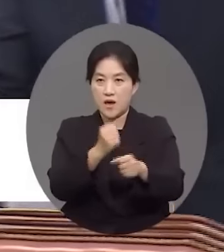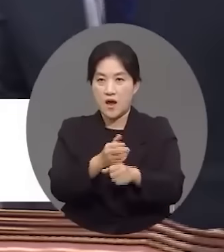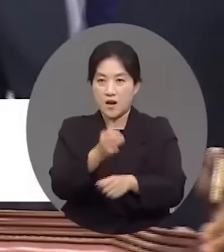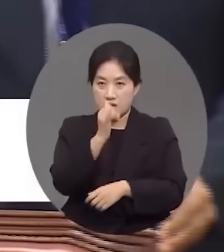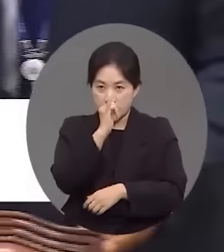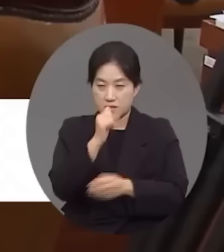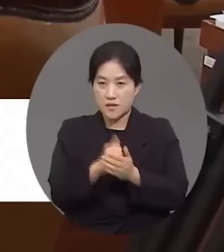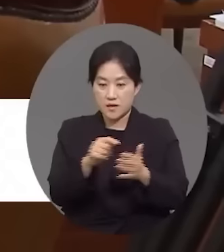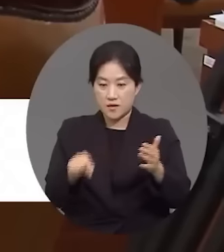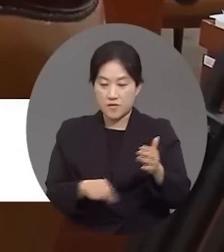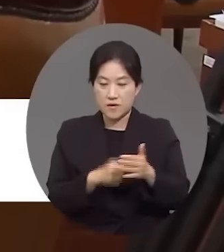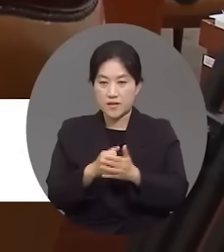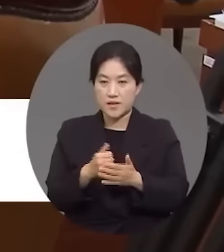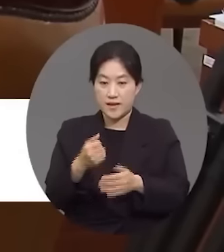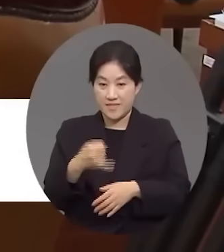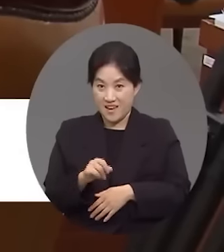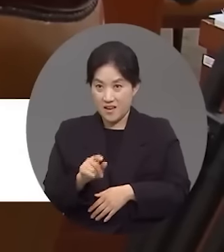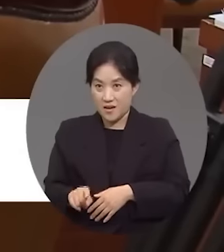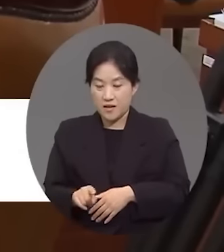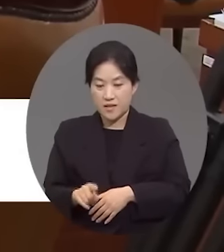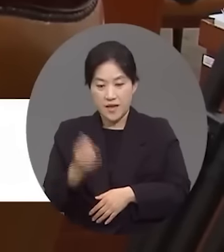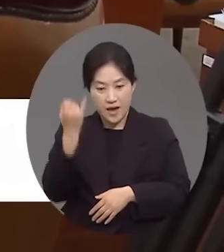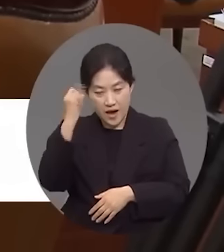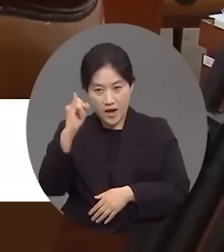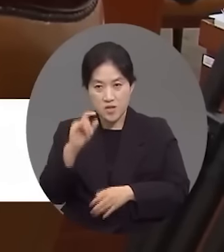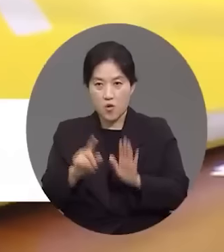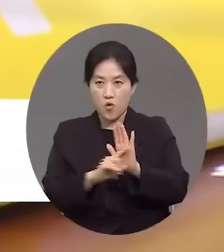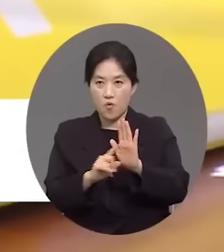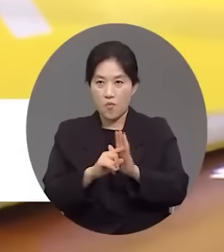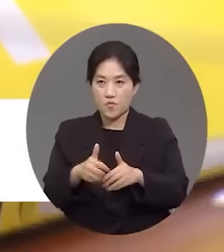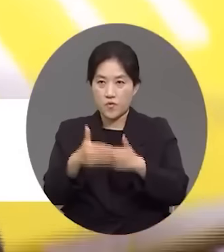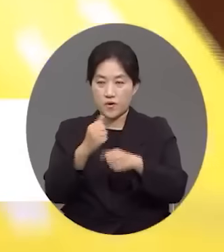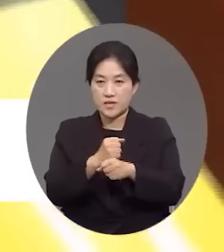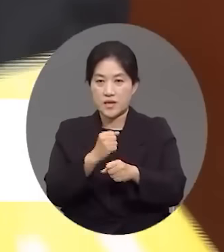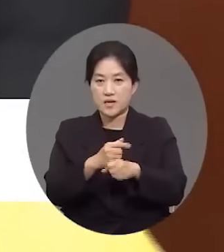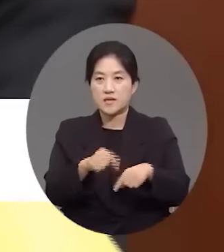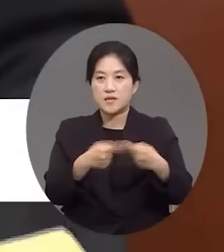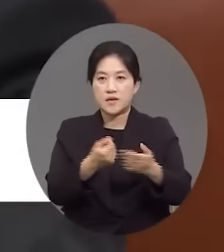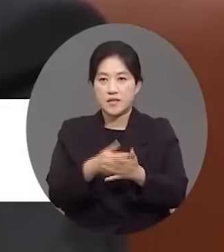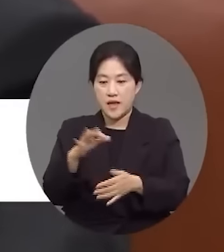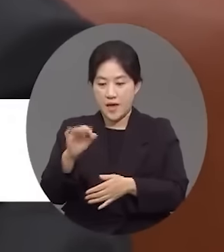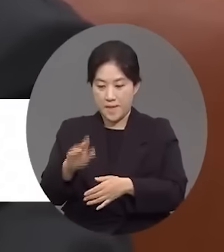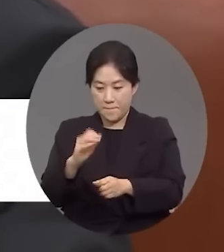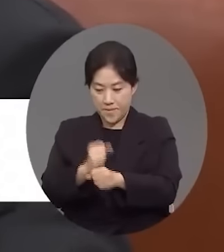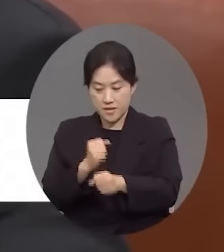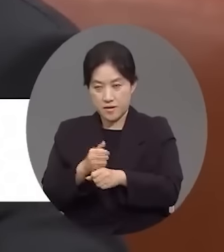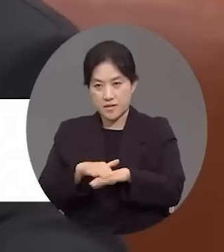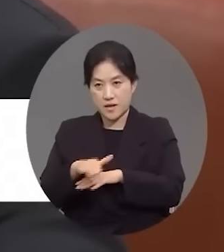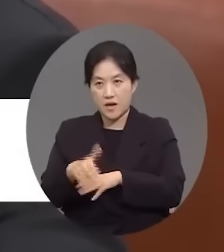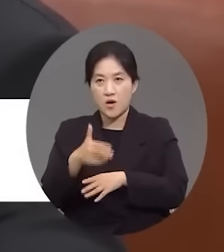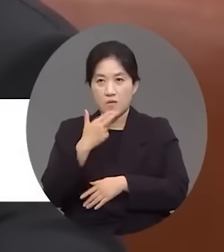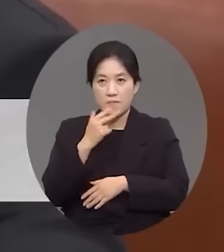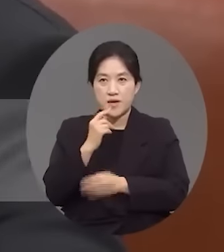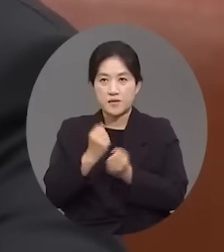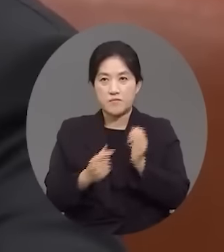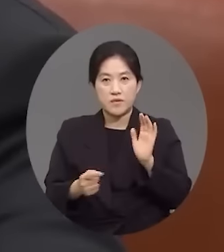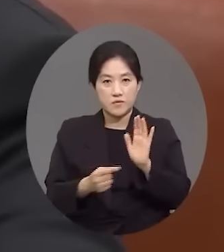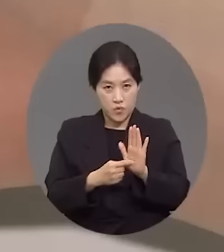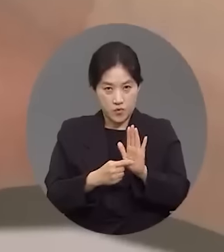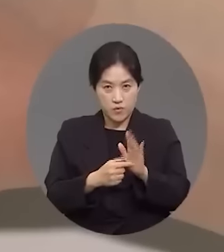있는데이 가운데 한우 보자 따은 아이디어 홍보 동영상 제작에 참여했고 앱 제작에는 관여하지 않았다고